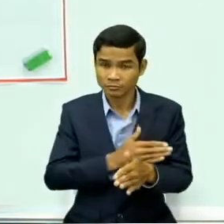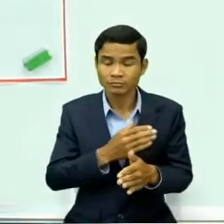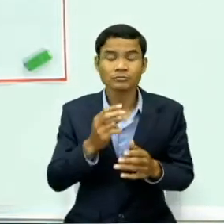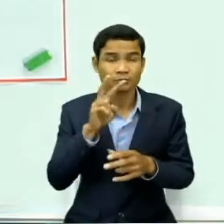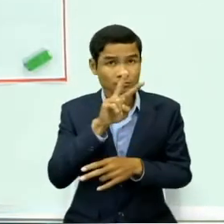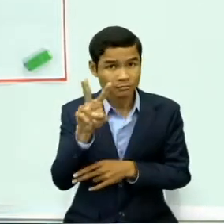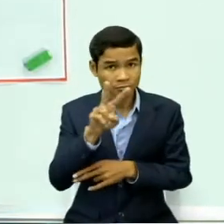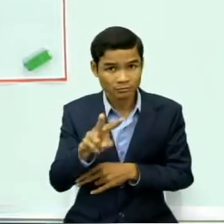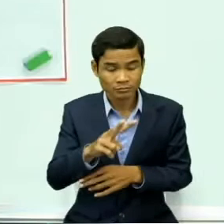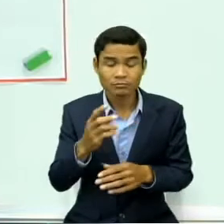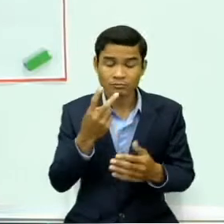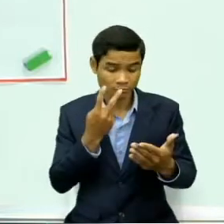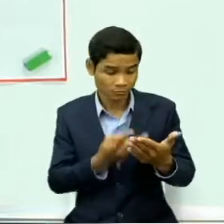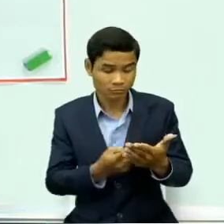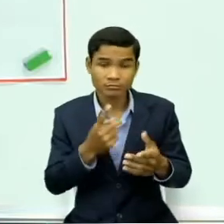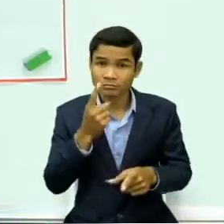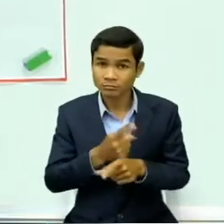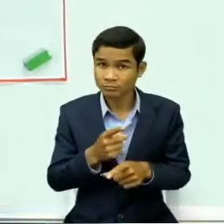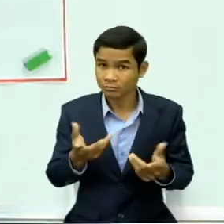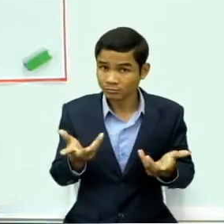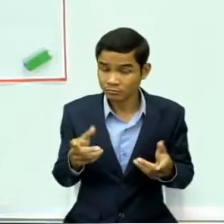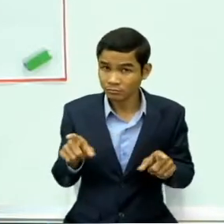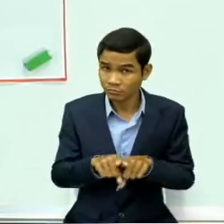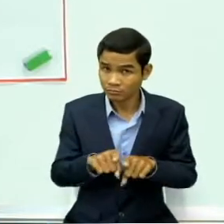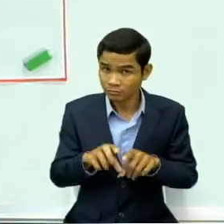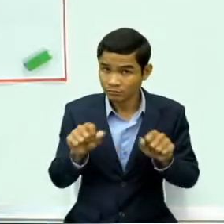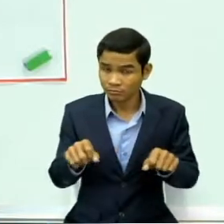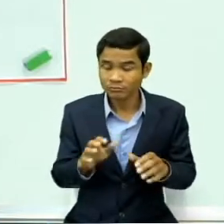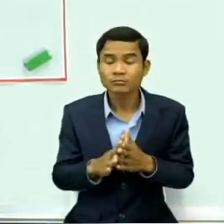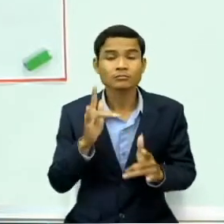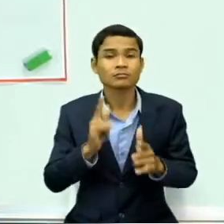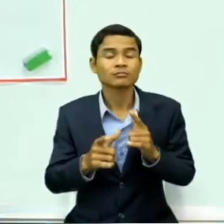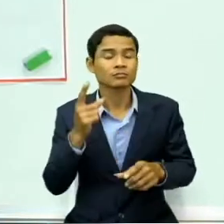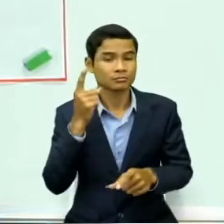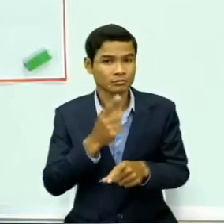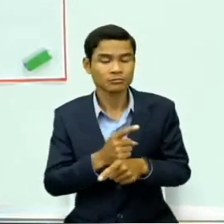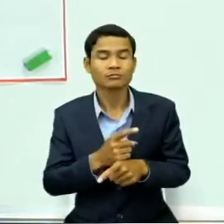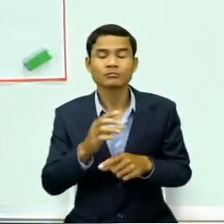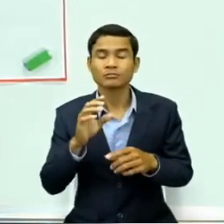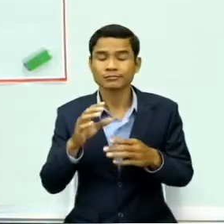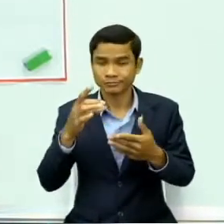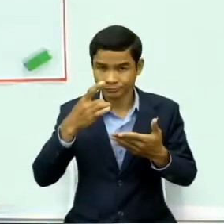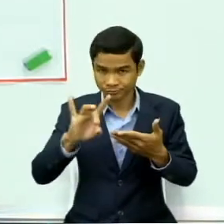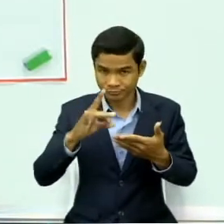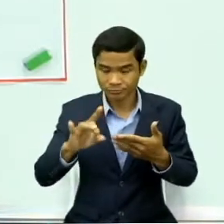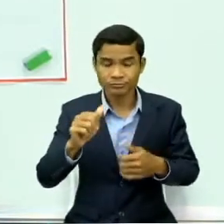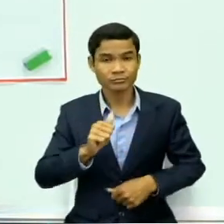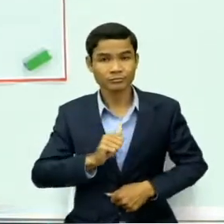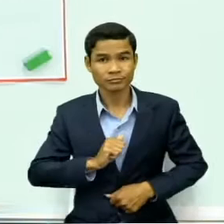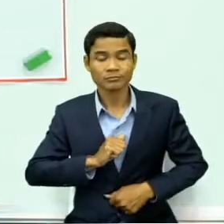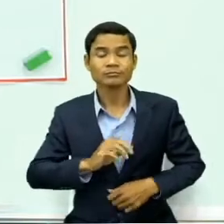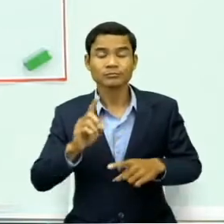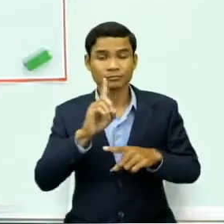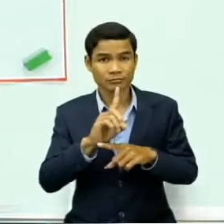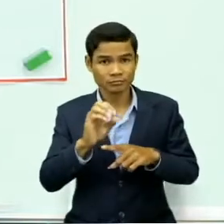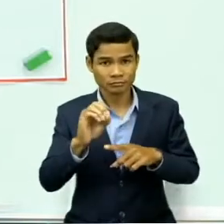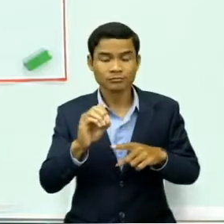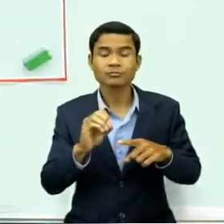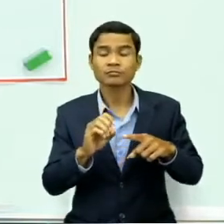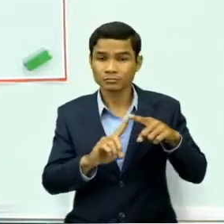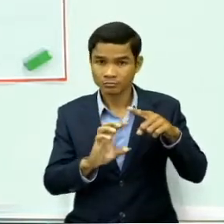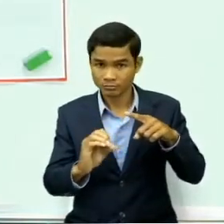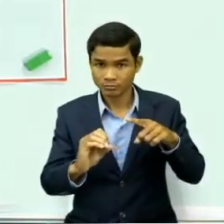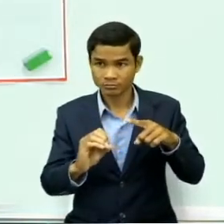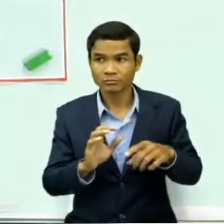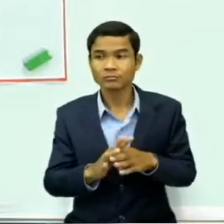tiếng tuật mới trầm trời với con. Chà, bà trăm trái con ác đạp bình tụ ở khuôn ánh, cứ bán bình tụ. Đọp